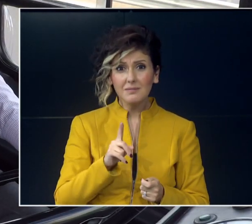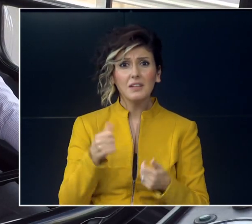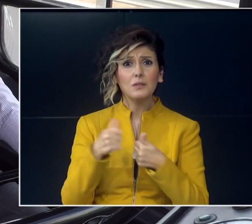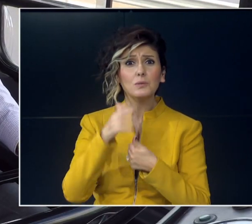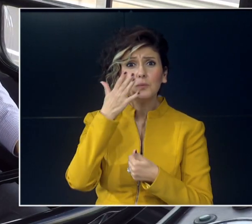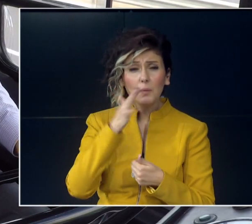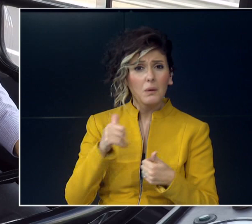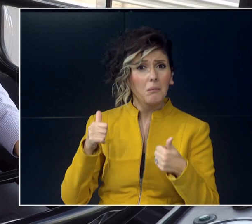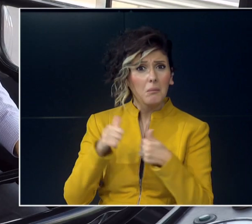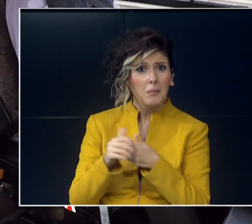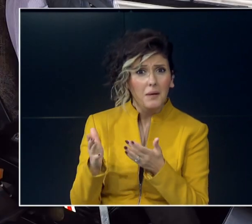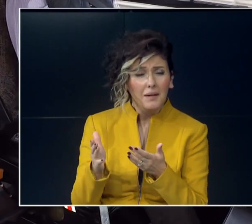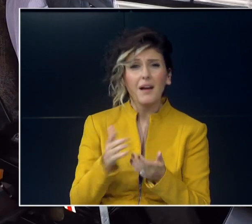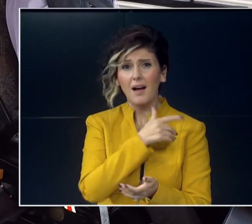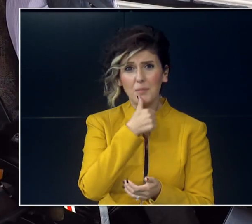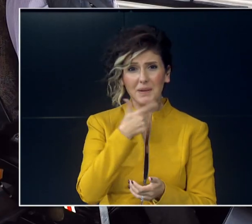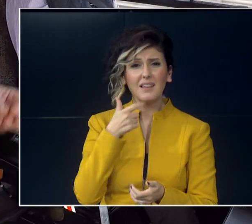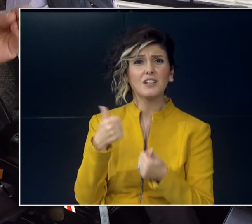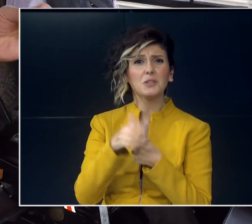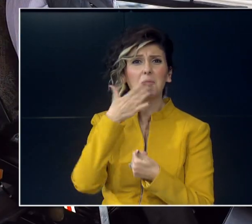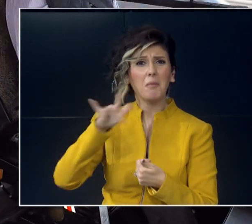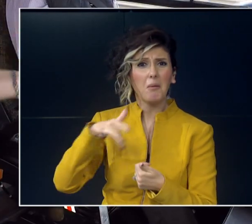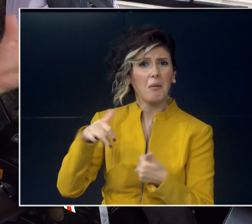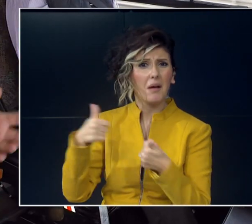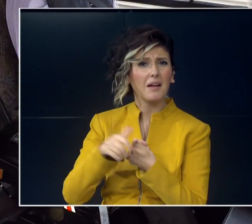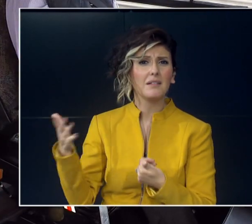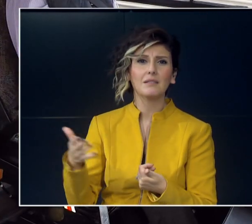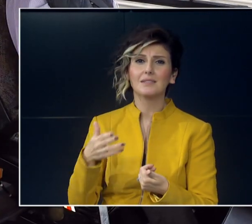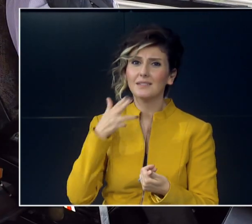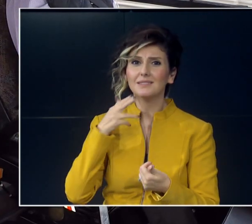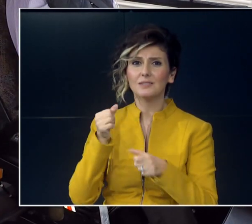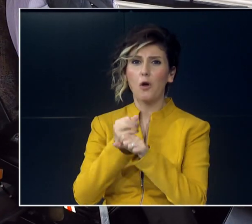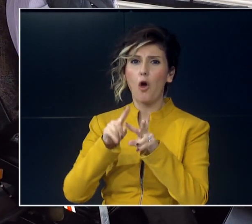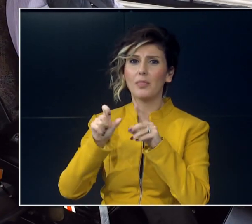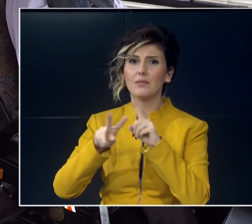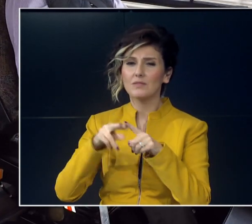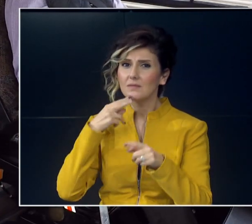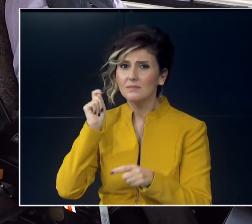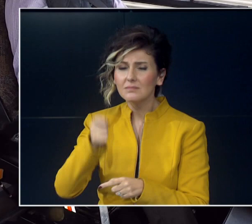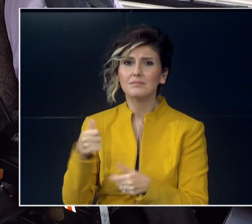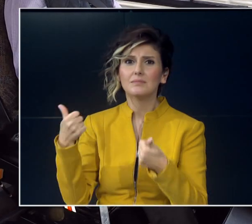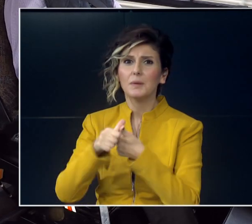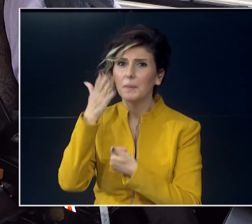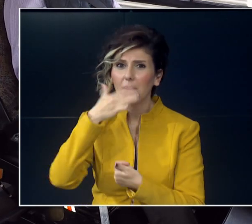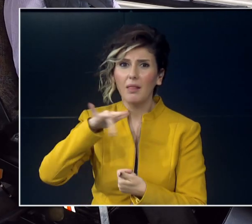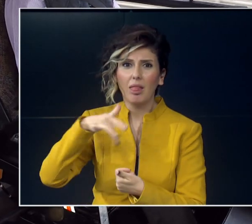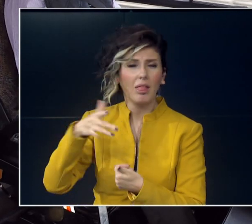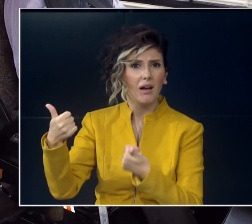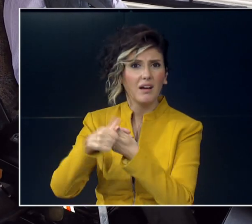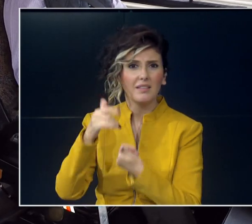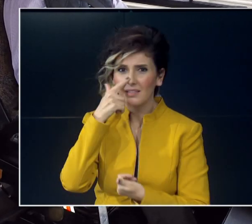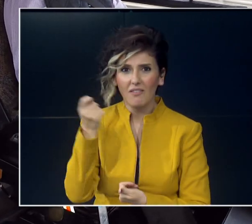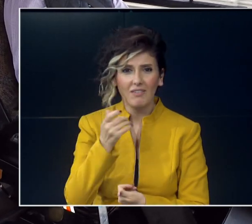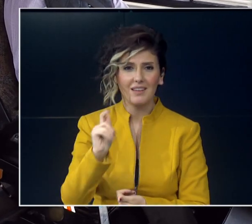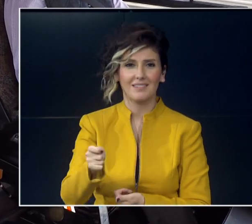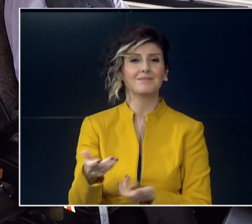güçsüz adam, buna ne diyor? Aynen, baba aynı söyledi. Yani Gonca sen ne yapıyorsun? Kardeşim ne, bir baltaya sap olamadın mı falan dediler,